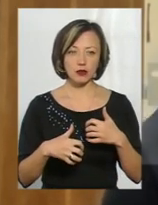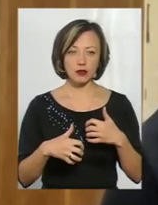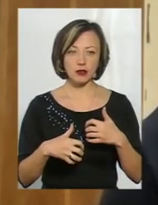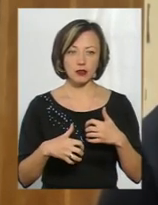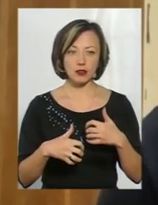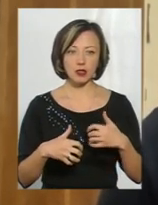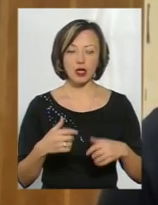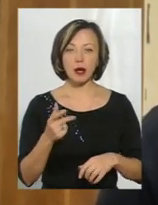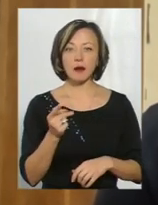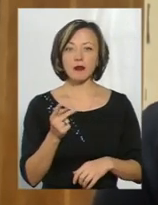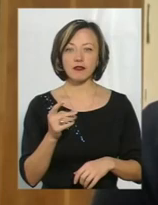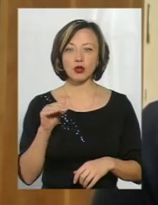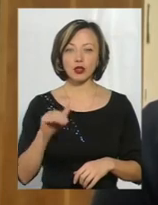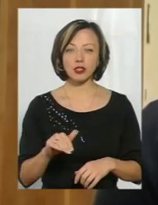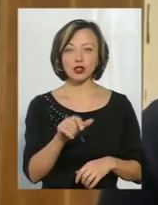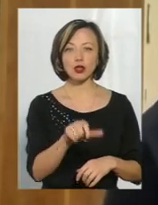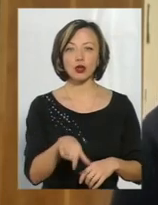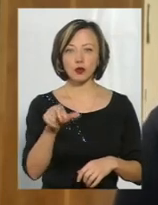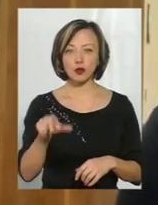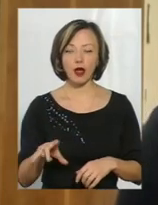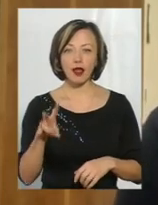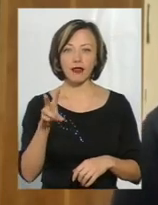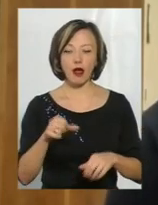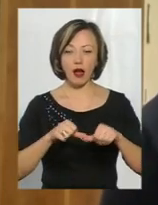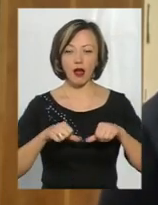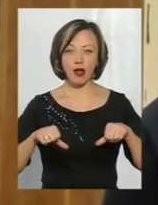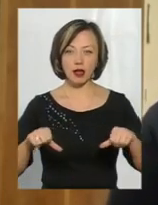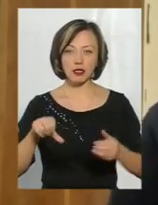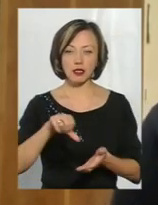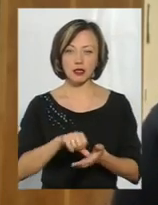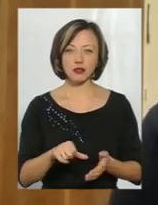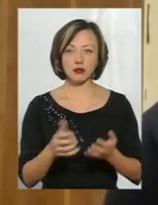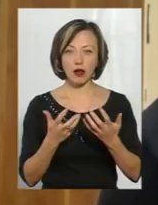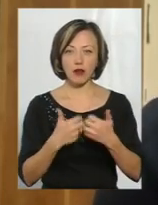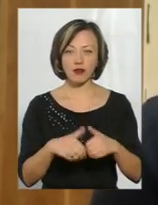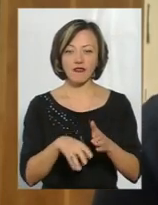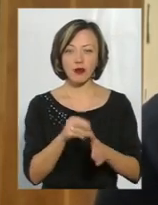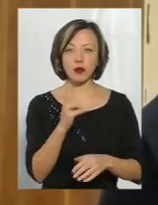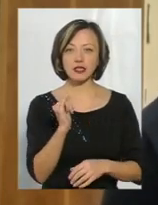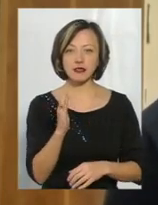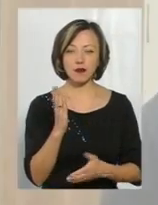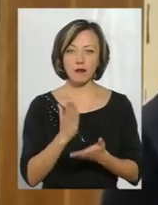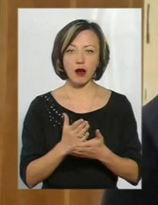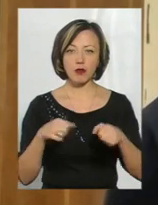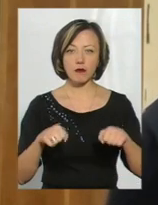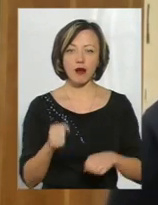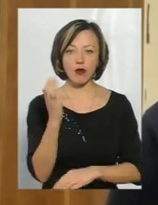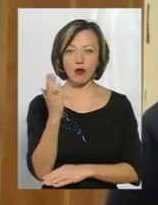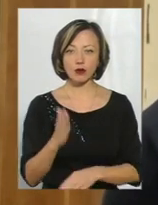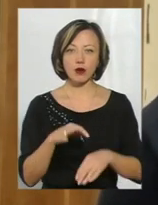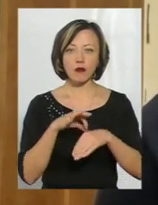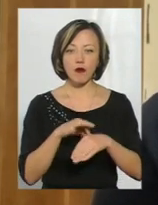в середньому 1500 людей на дільницю нараховується, виборців, які мають право голосу. Проходить